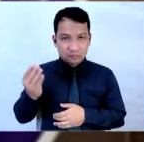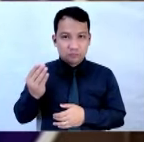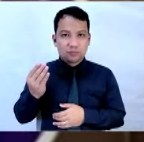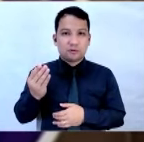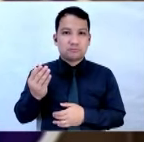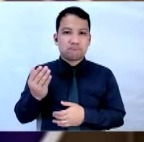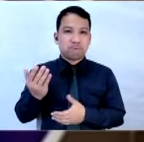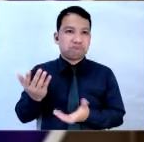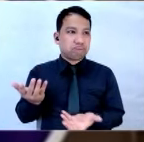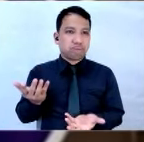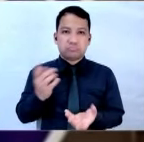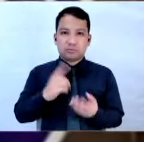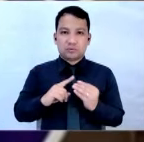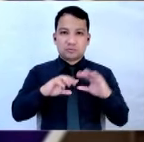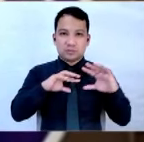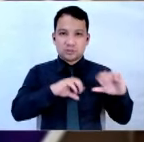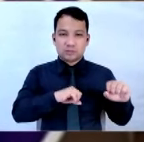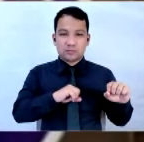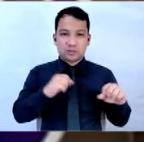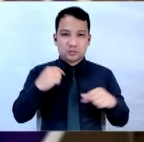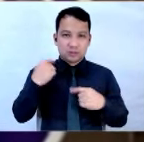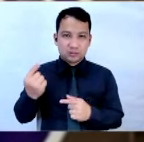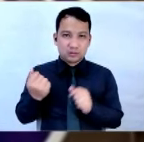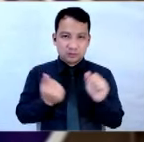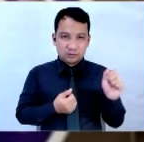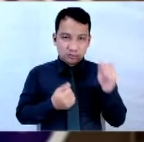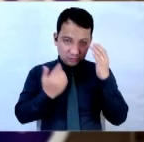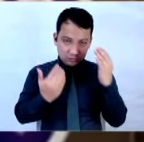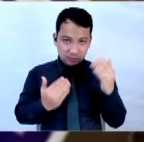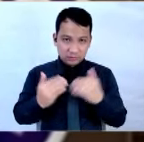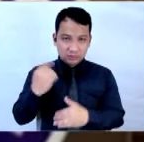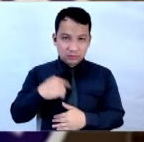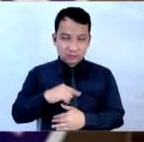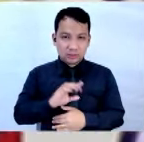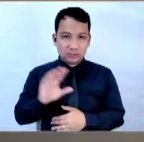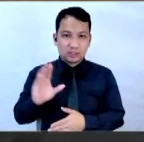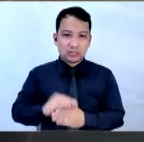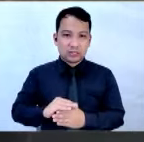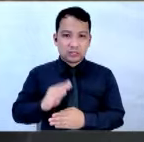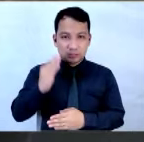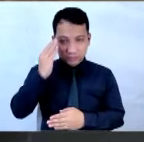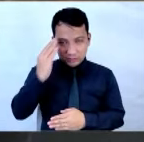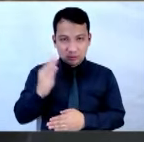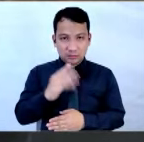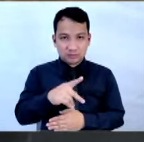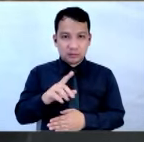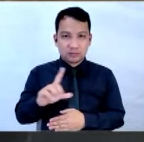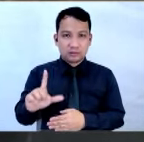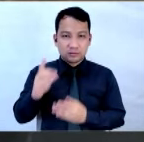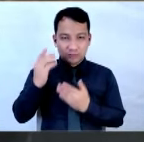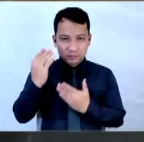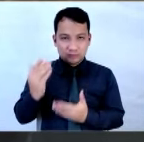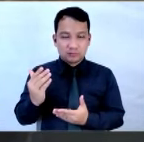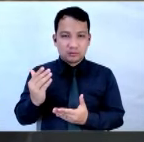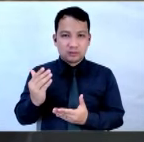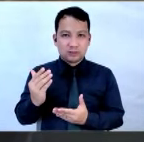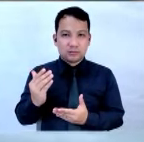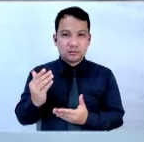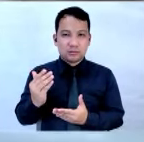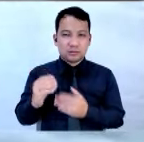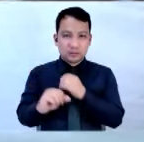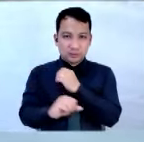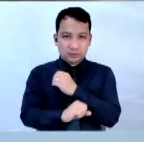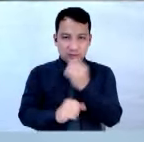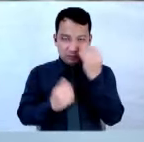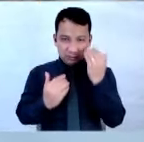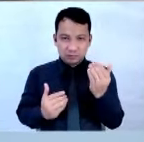sila nahuli during follow-up operation ng Bulacan PPO. Napagkalaman ding unang pinagtangka ang nakawan na mga